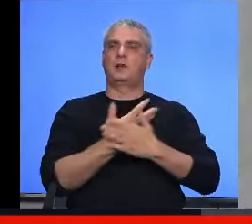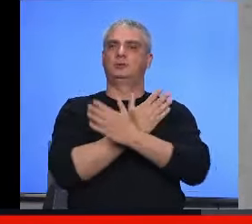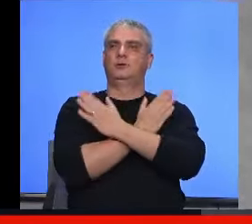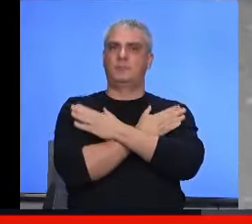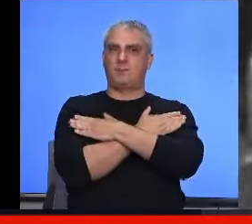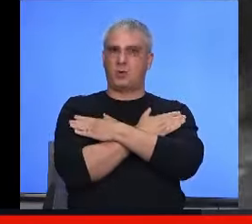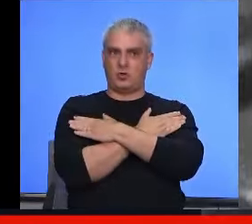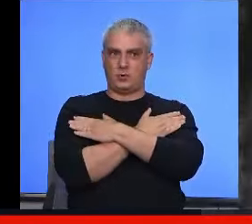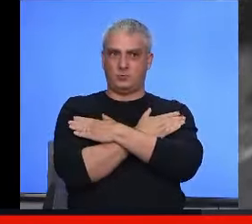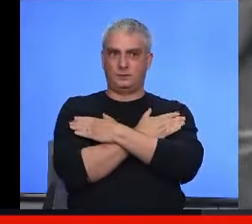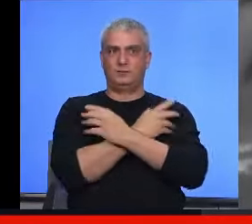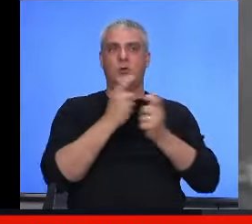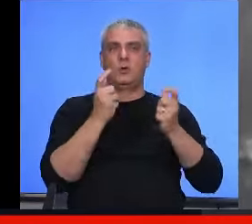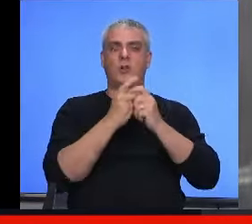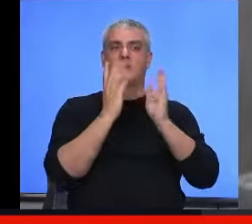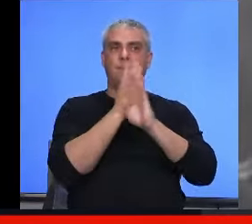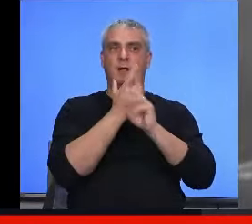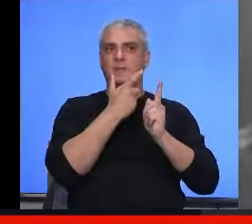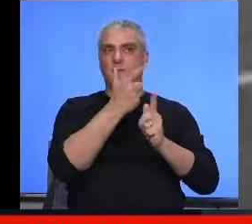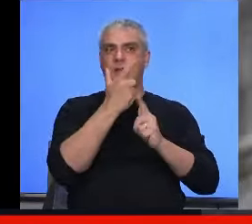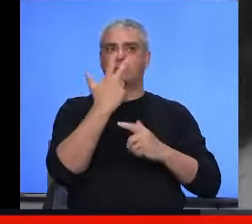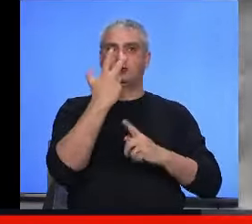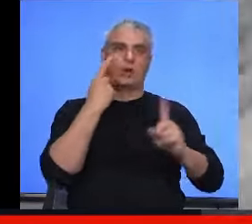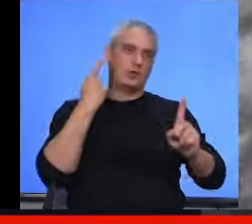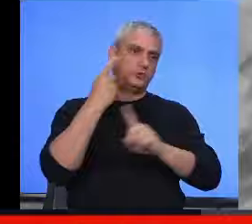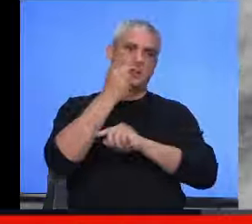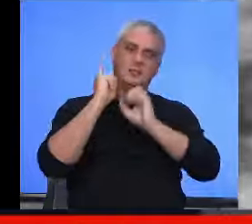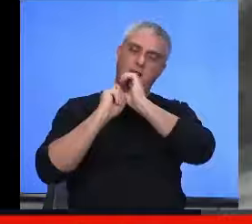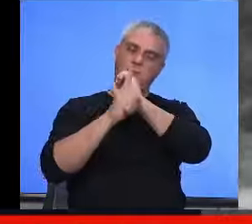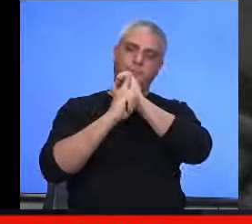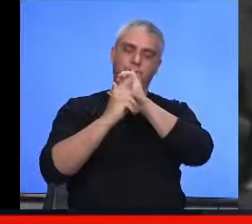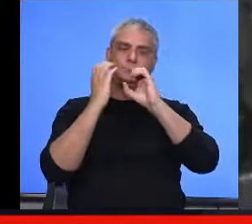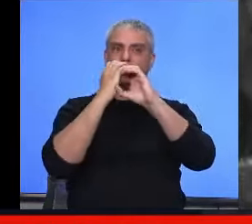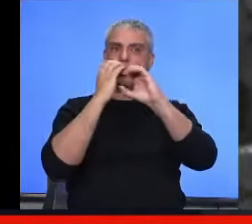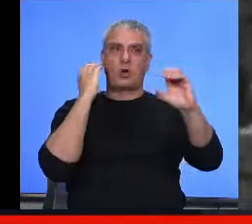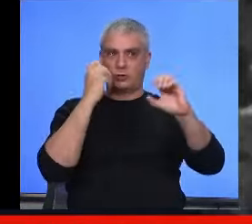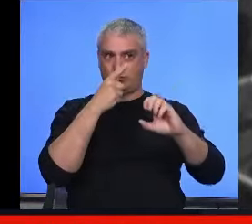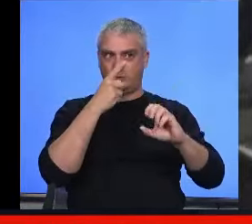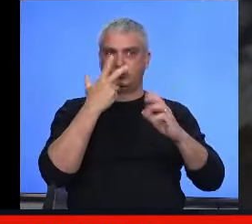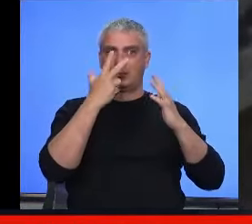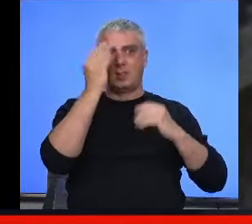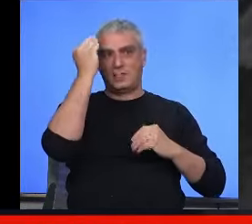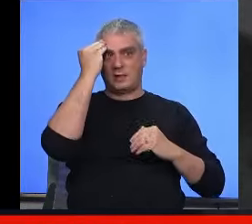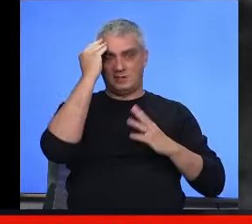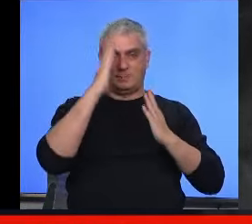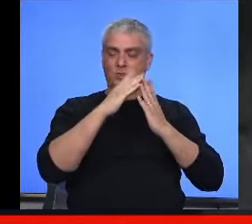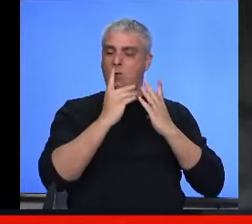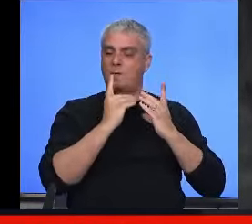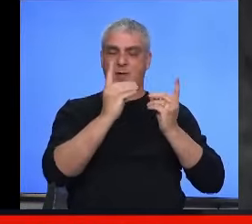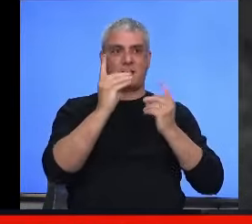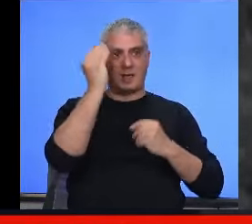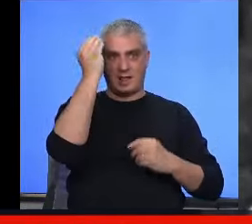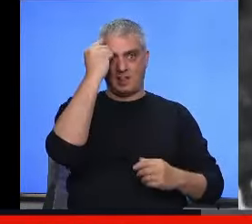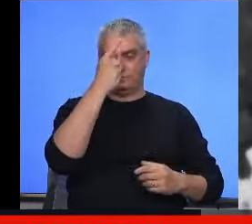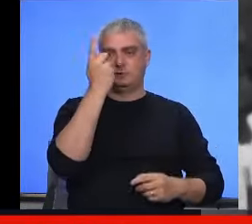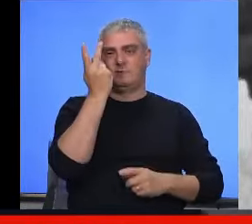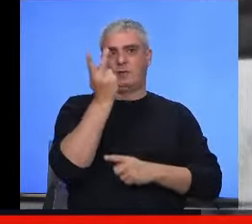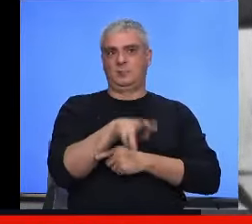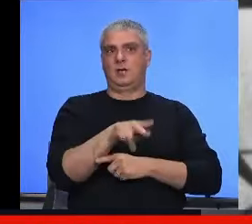ממרוקו. חוליית מחבלים ירתה 3 טילי בזוקה לעבר האוטובוס, 8 תלמידים שהיו בדרכם לבית הספר